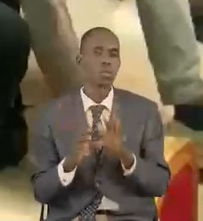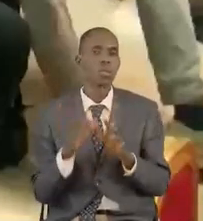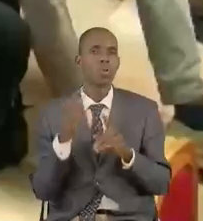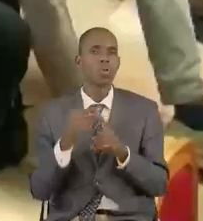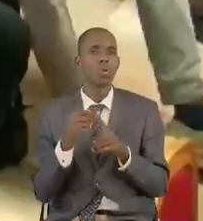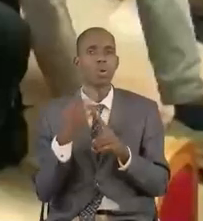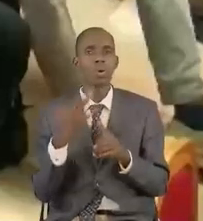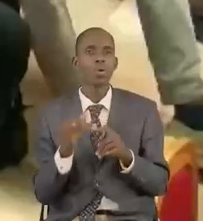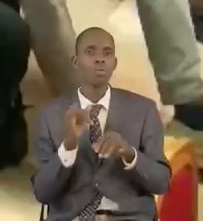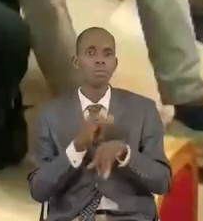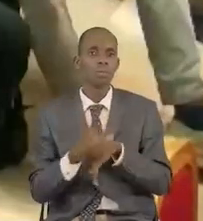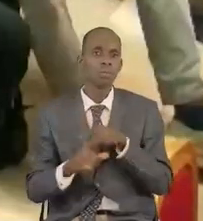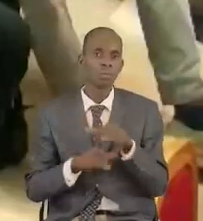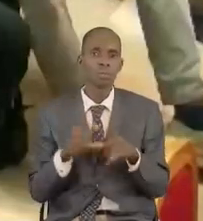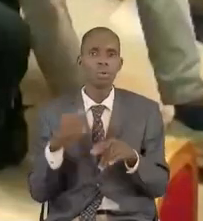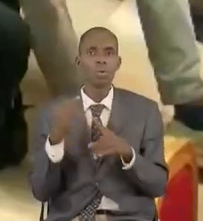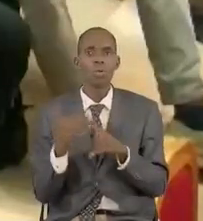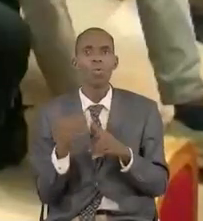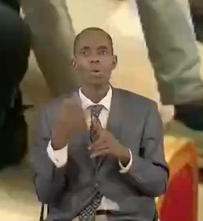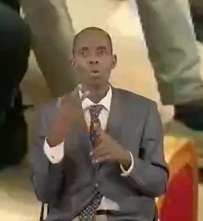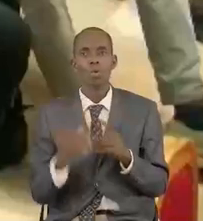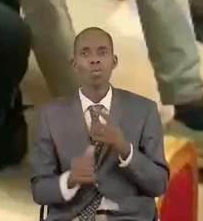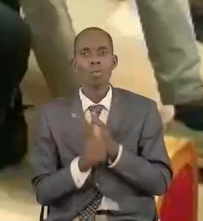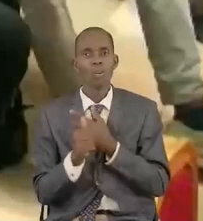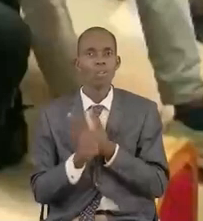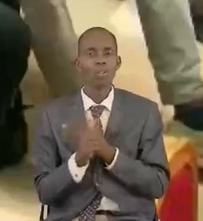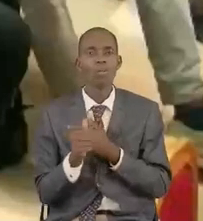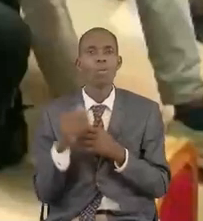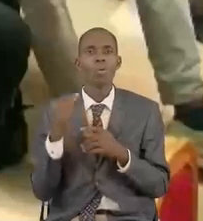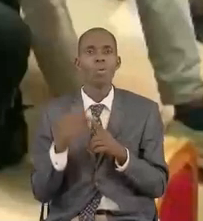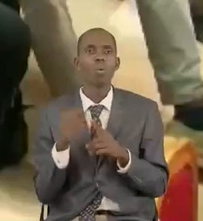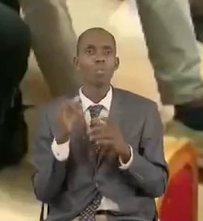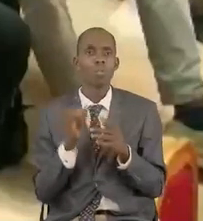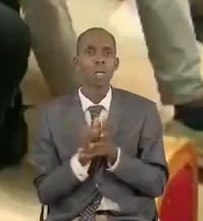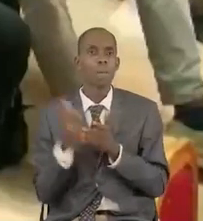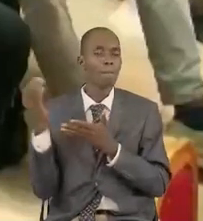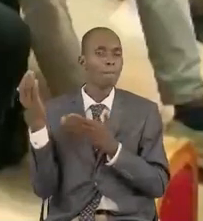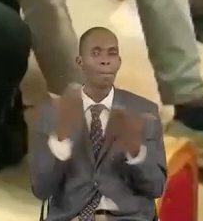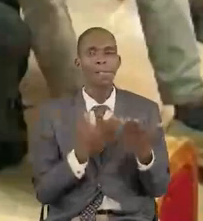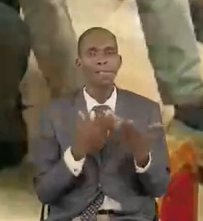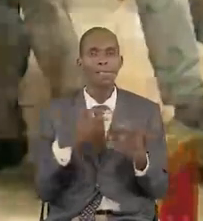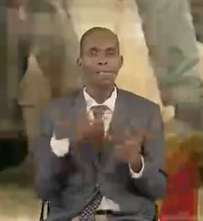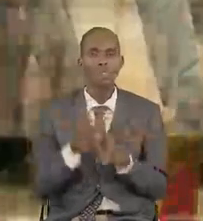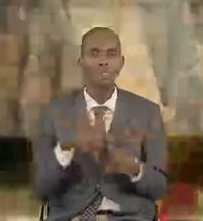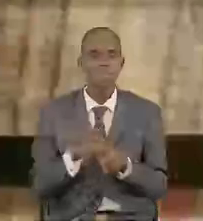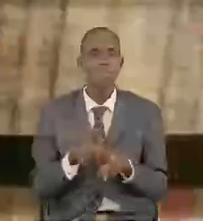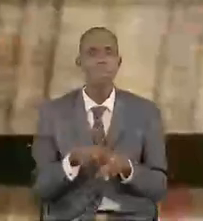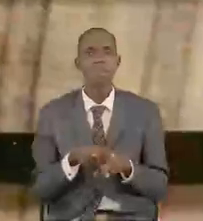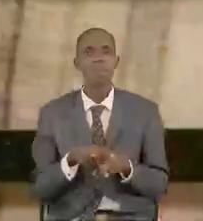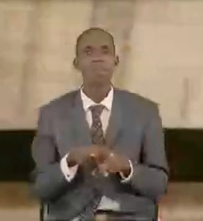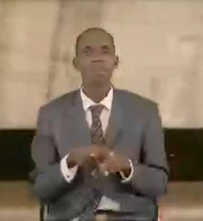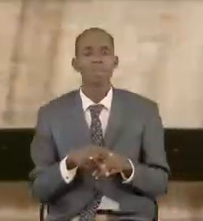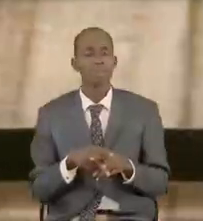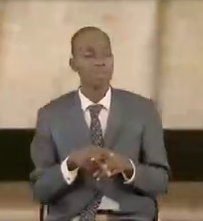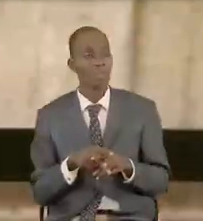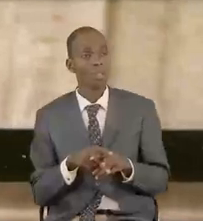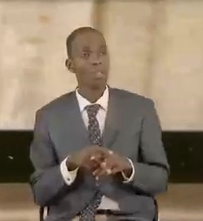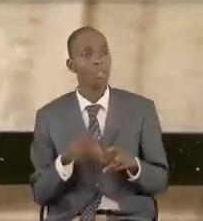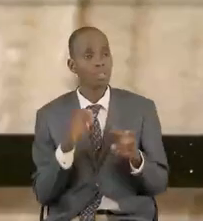du trajet la parole de violence la parole qui génère la fraude